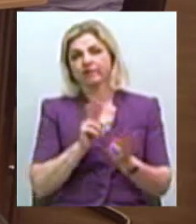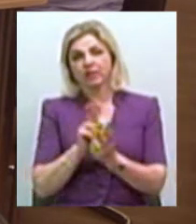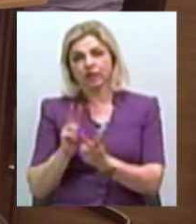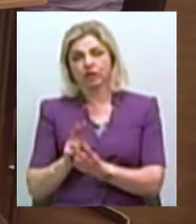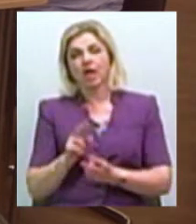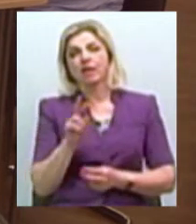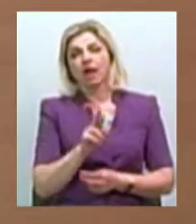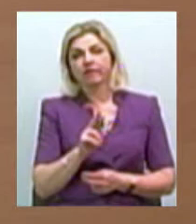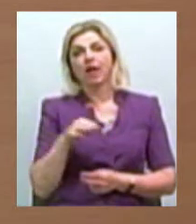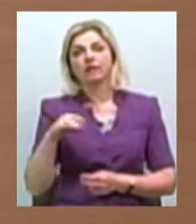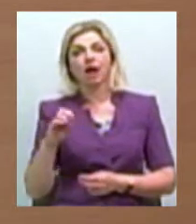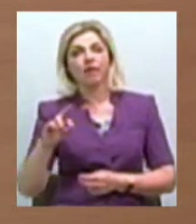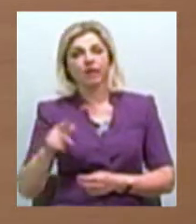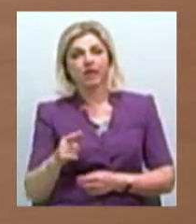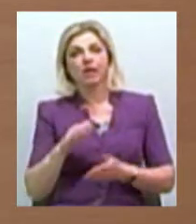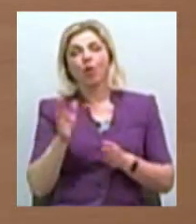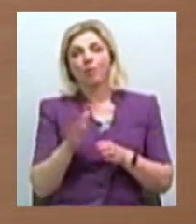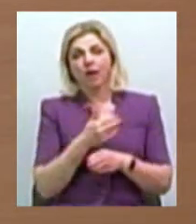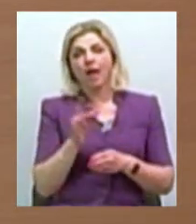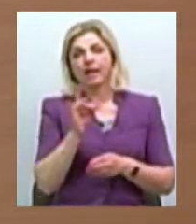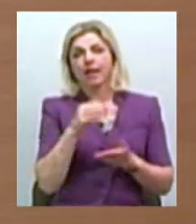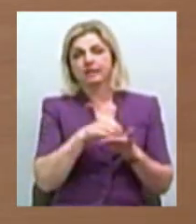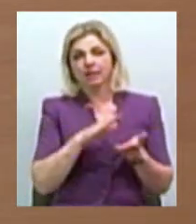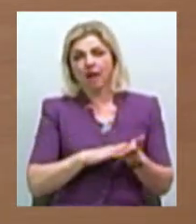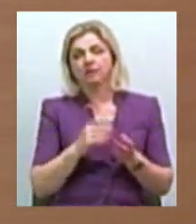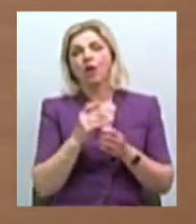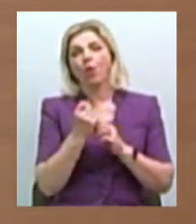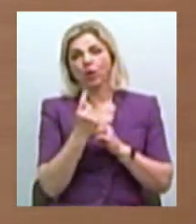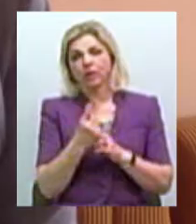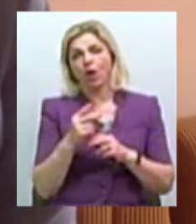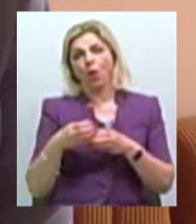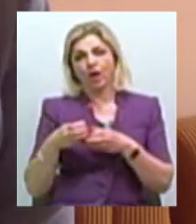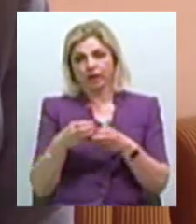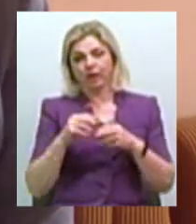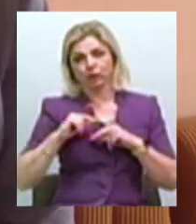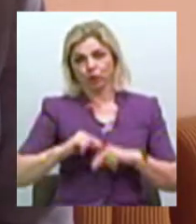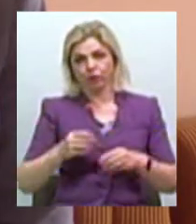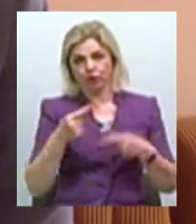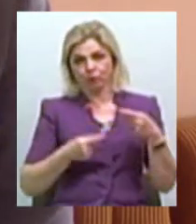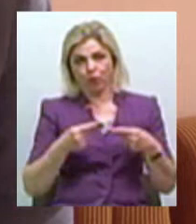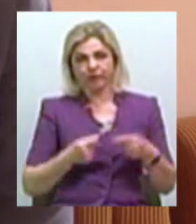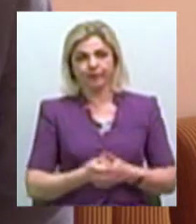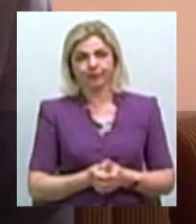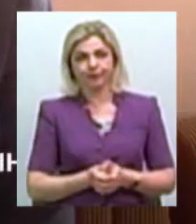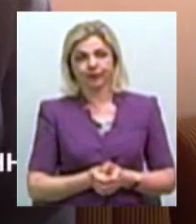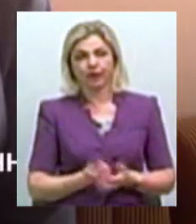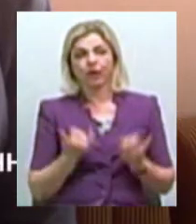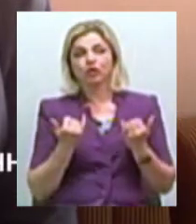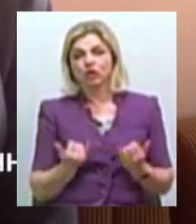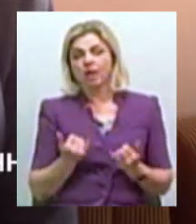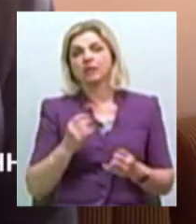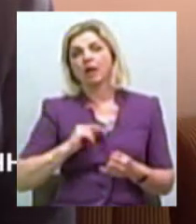січень-травень поточного року знято з реєстрації 11 колективних трудових спорів. На території Миколаївської області на даний час діє